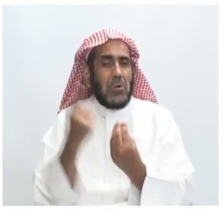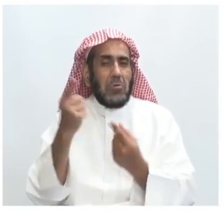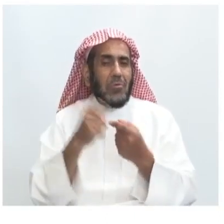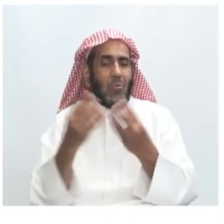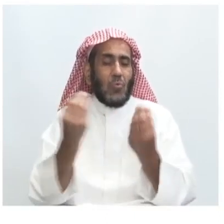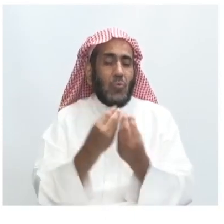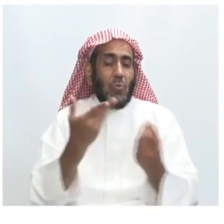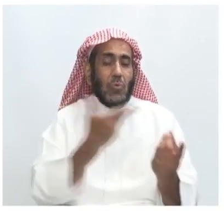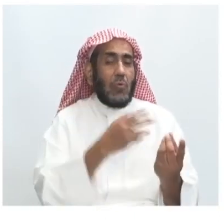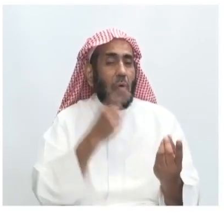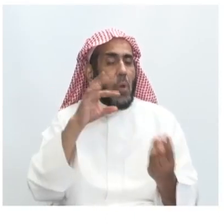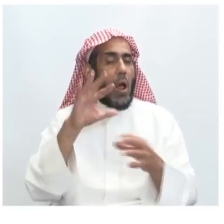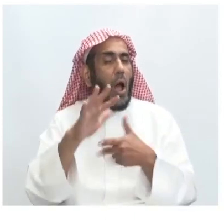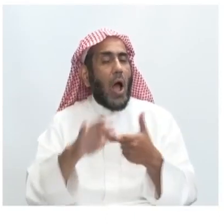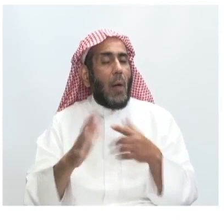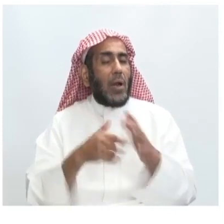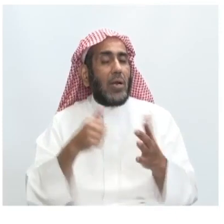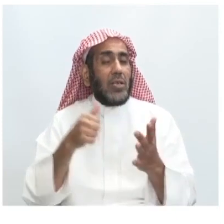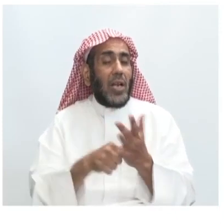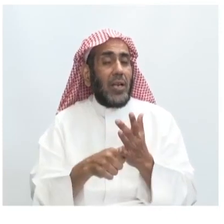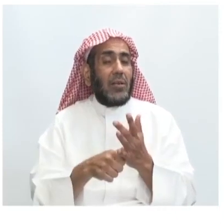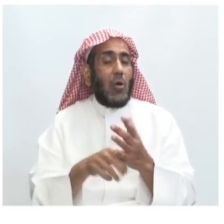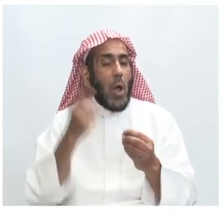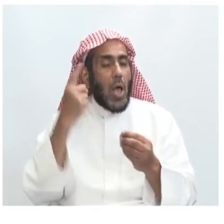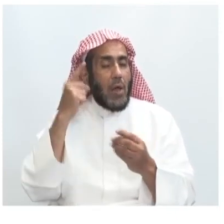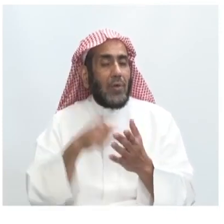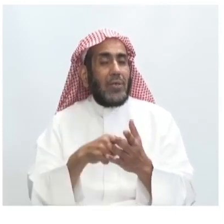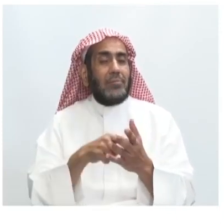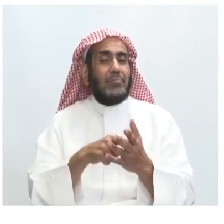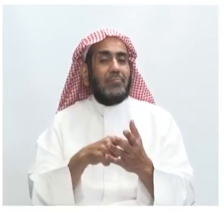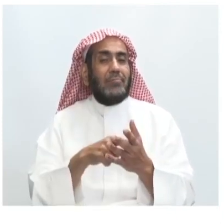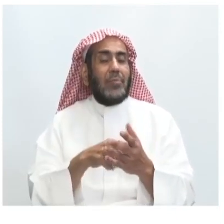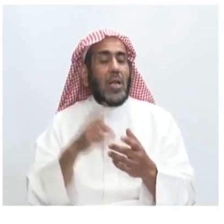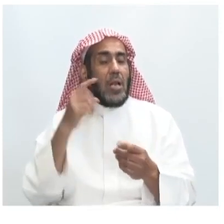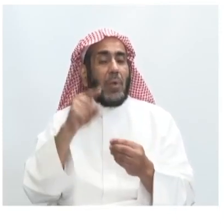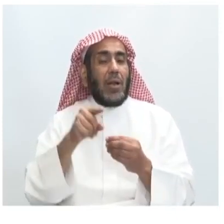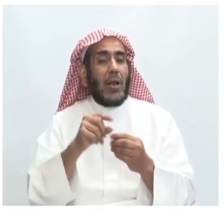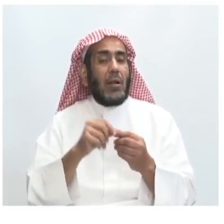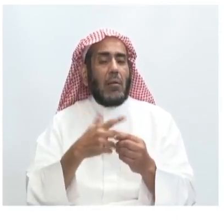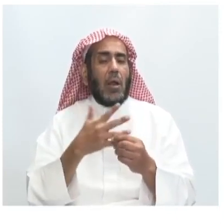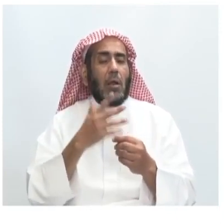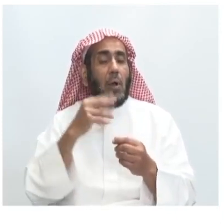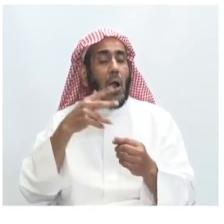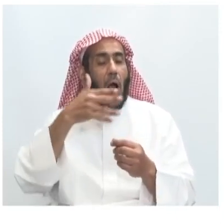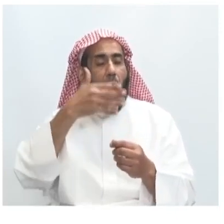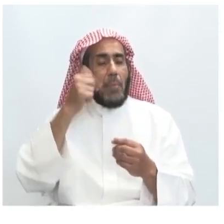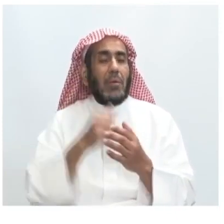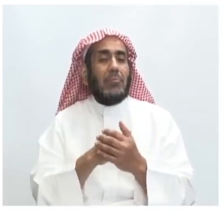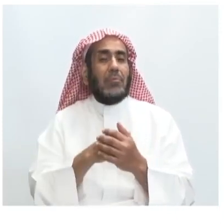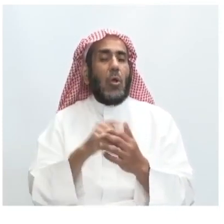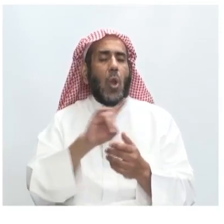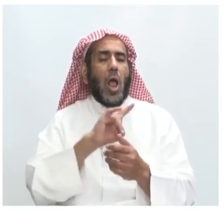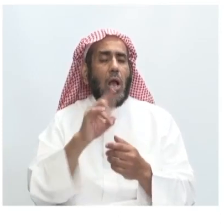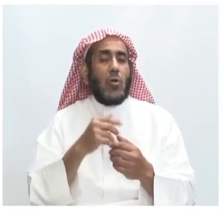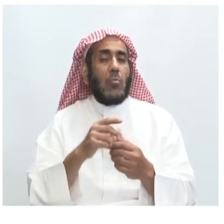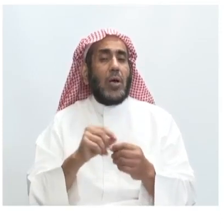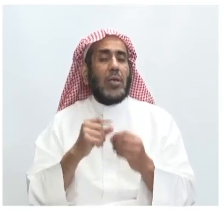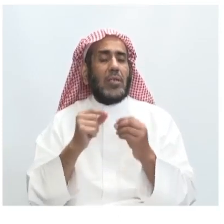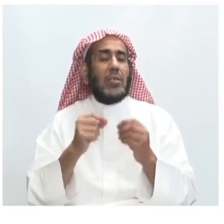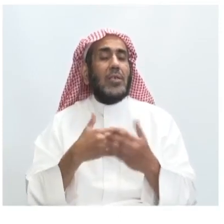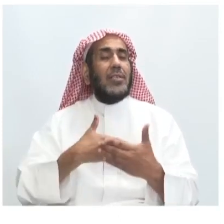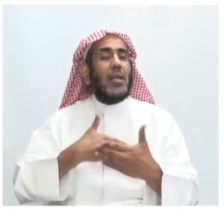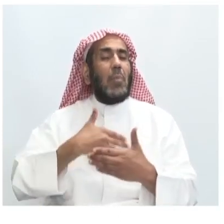ان يفهمهما خبرا يجهلانه هم يعرفان لعلمهم ان ذلك امر غيبي ولكنهما يسوقان